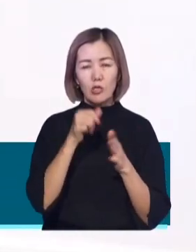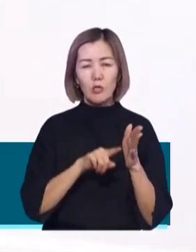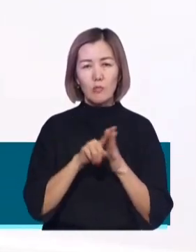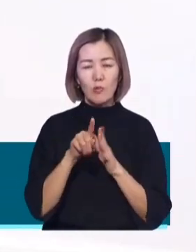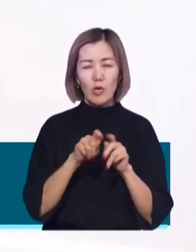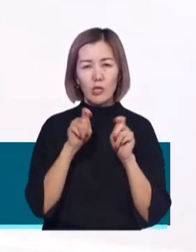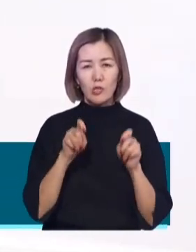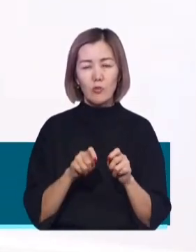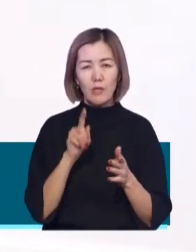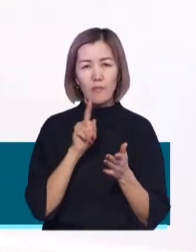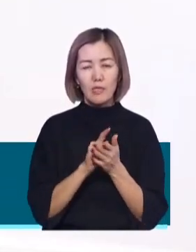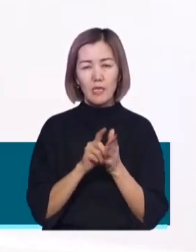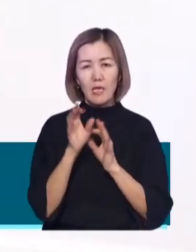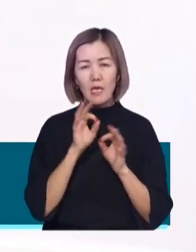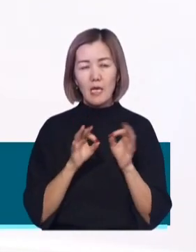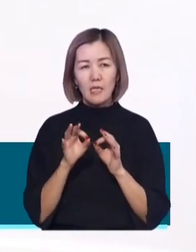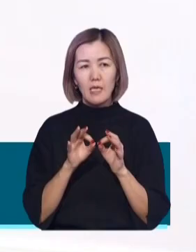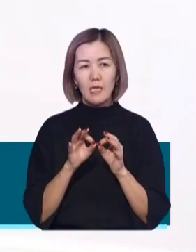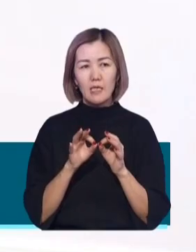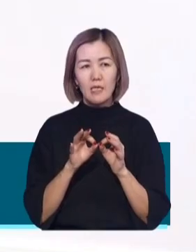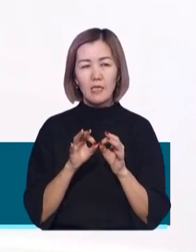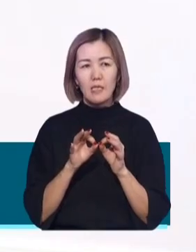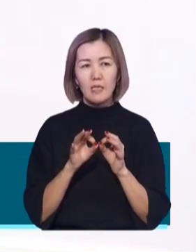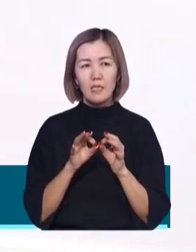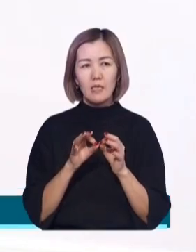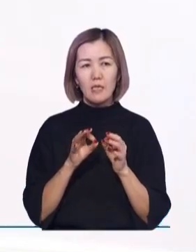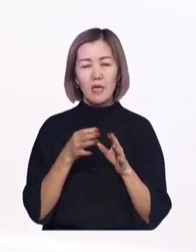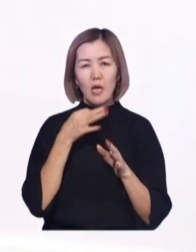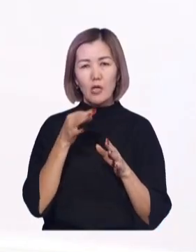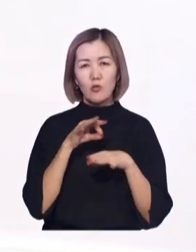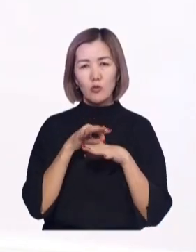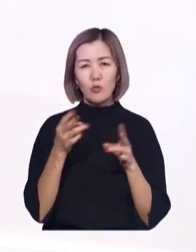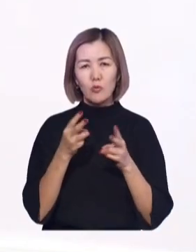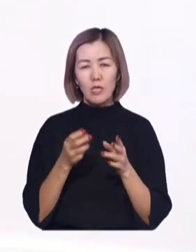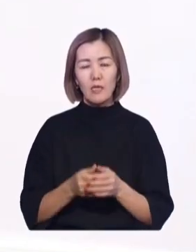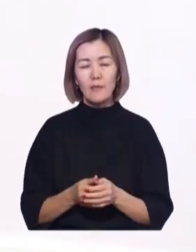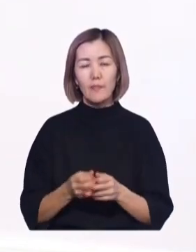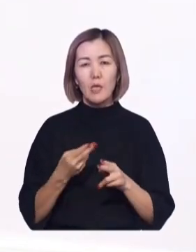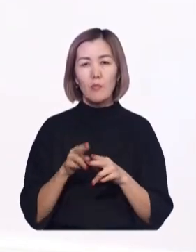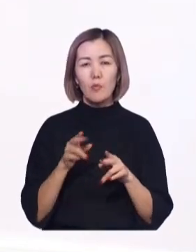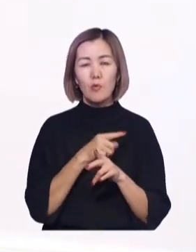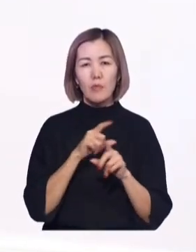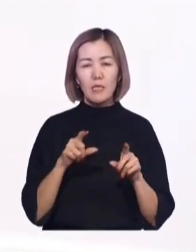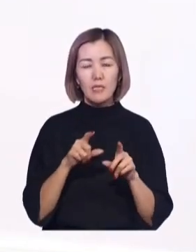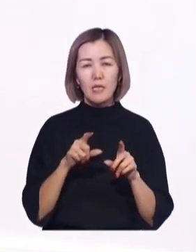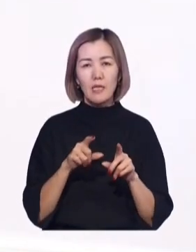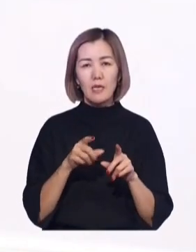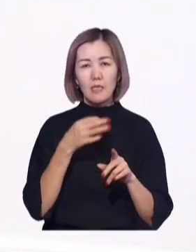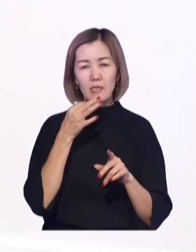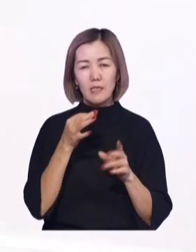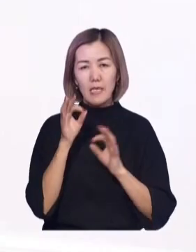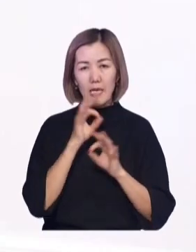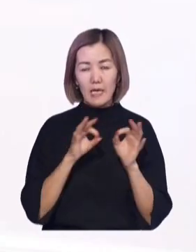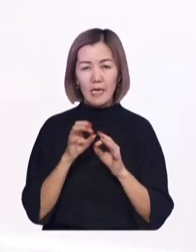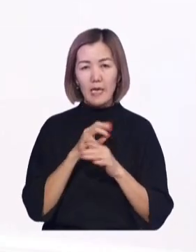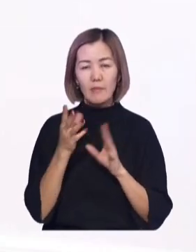Олардың негізгі міндеті дәрілік заттардың дербестендірілген есебін жүргізу болып табылады. Бұл медициналық ұйымдарда дәрілік заттармен